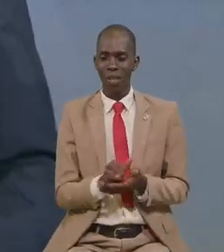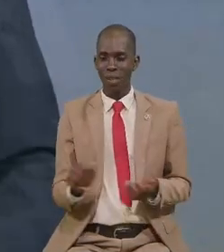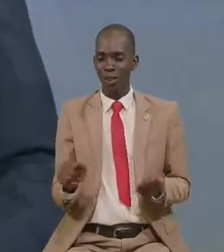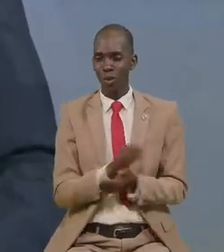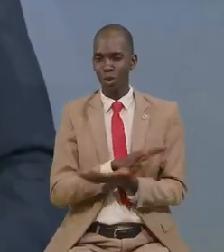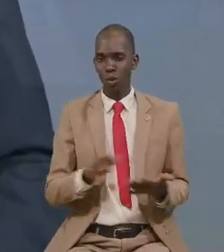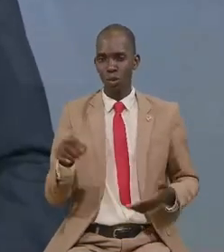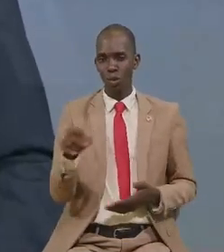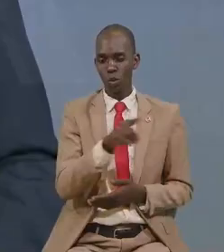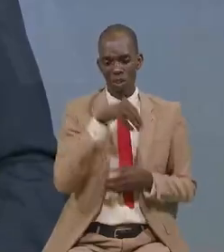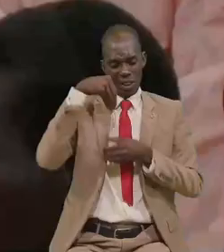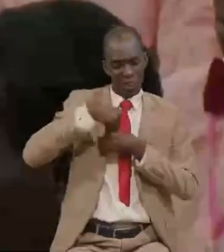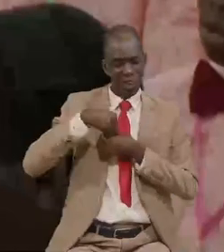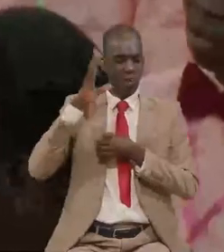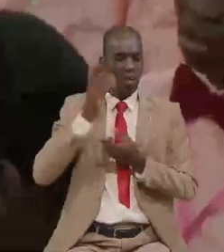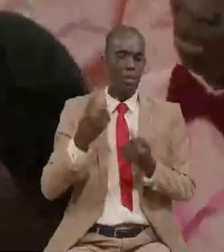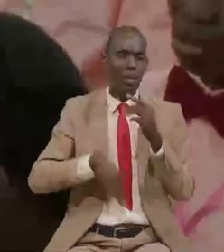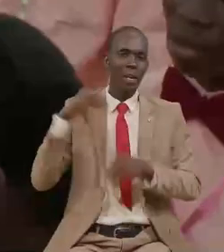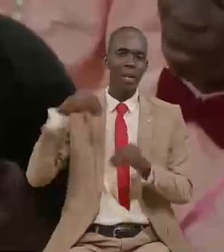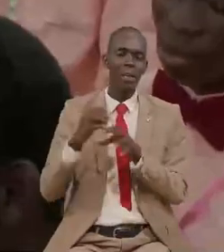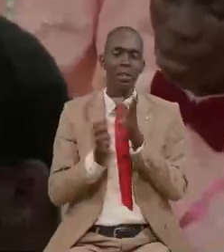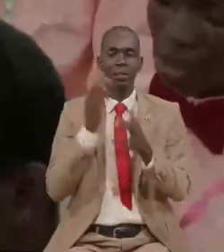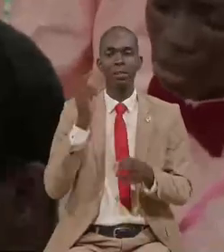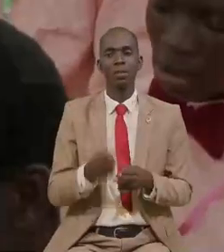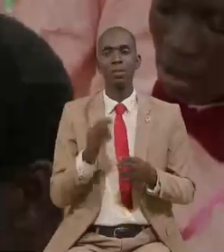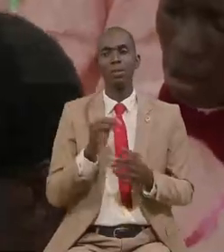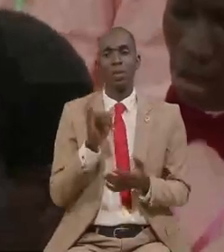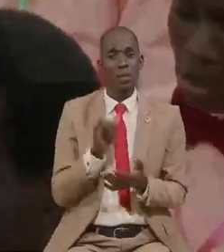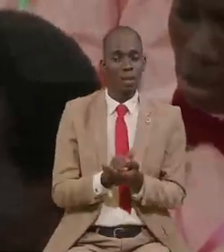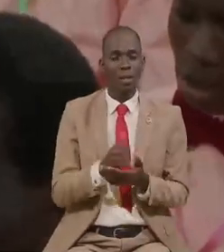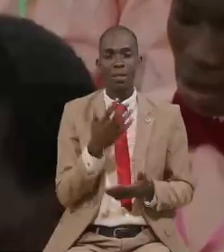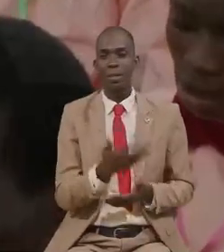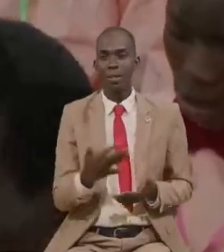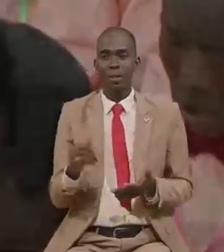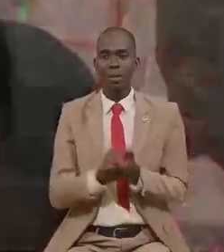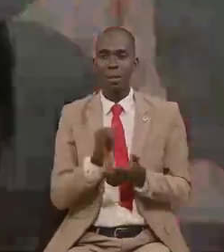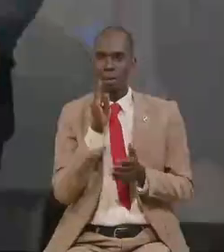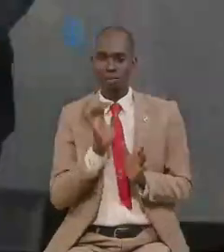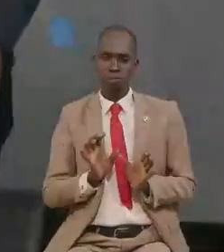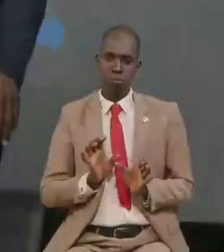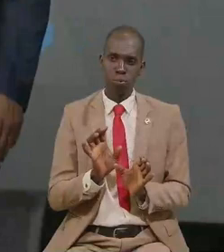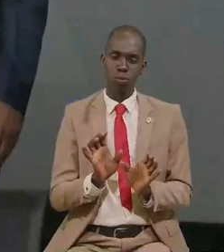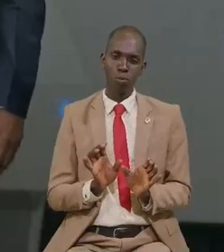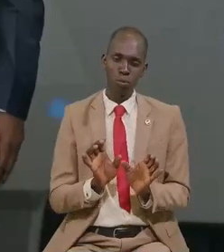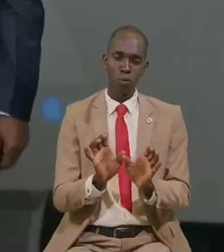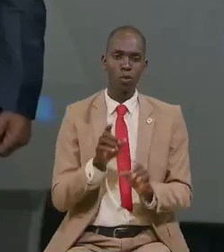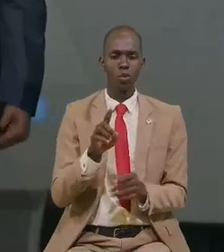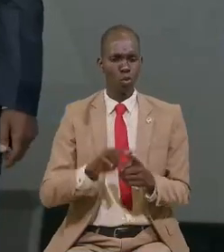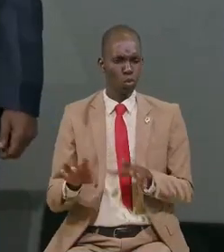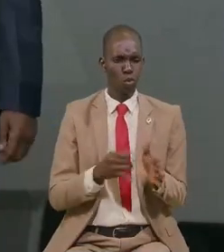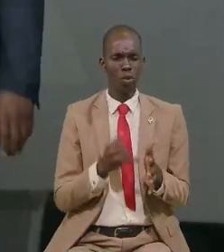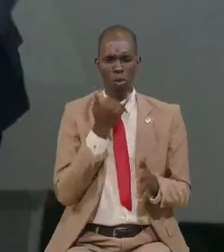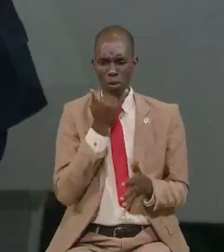qui te détruit de dedans, va sortir aujourd'hui. Cette chose qui est en train de te pousser,